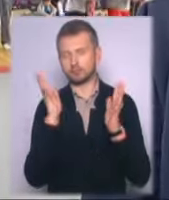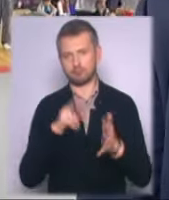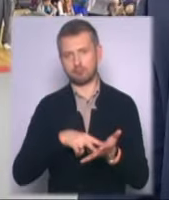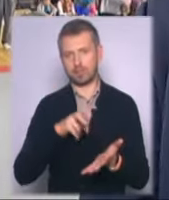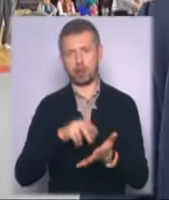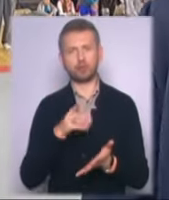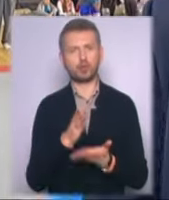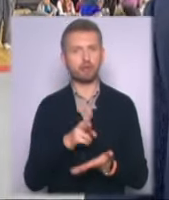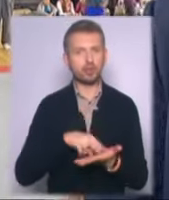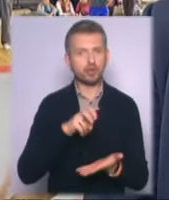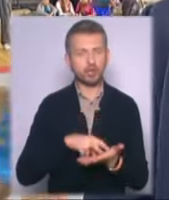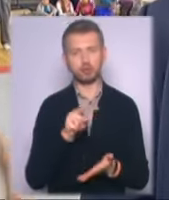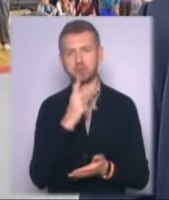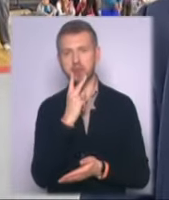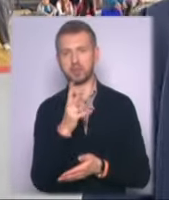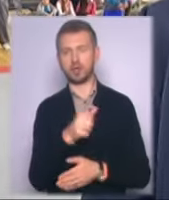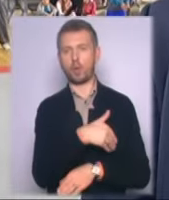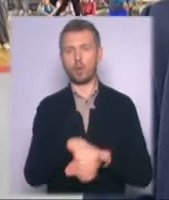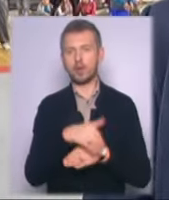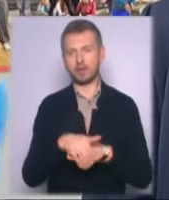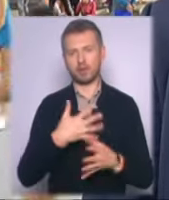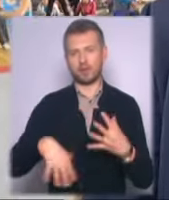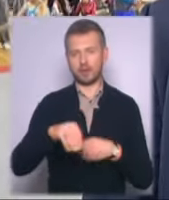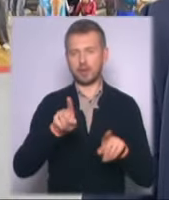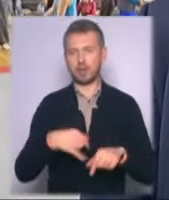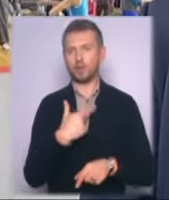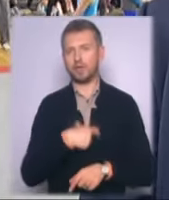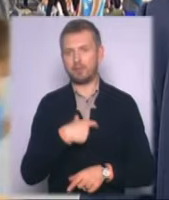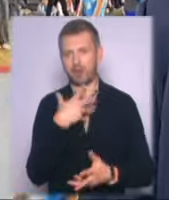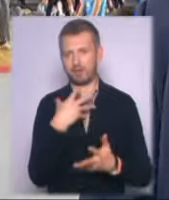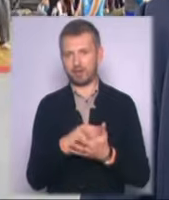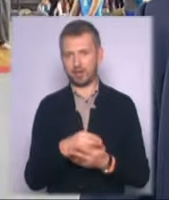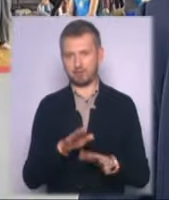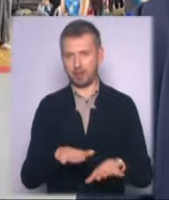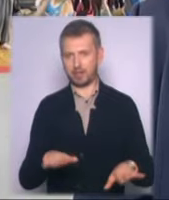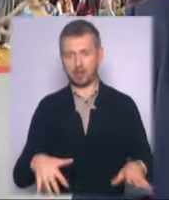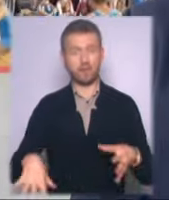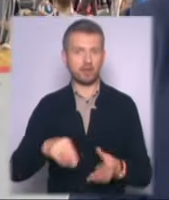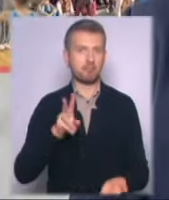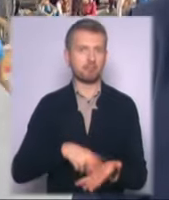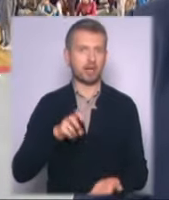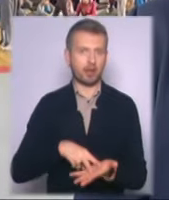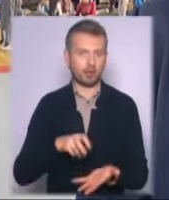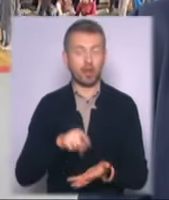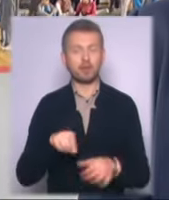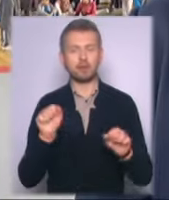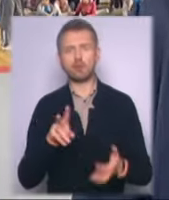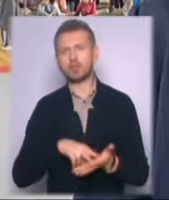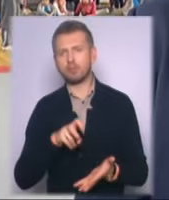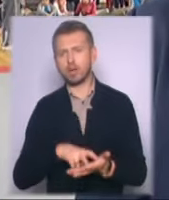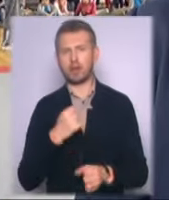прыжки. Это вот посмотрите на улицах, везде, даже у себя, своих маленьких детей. Все прыгают. Здесь же можно прыгать, делать